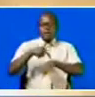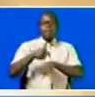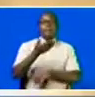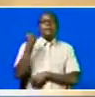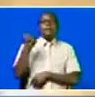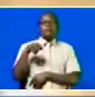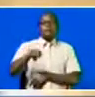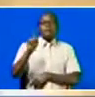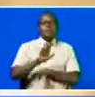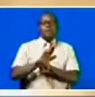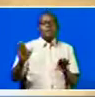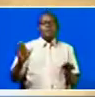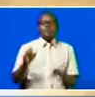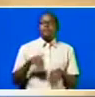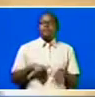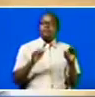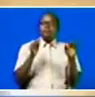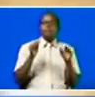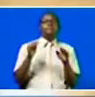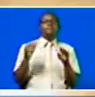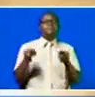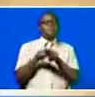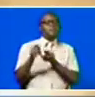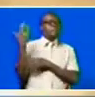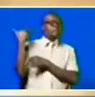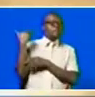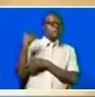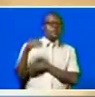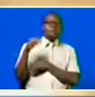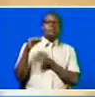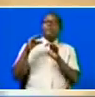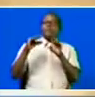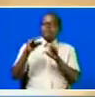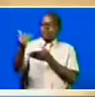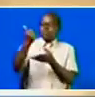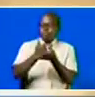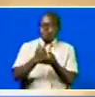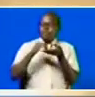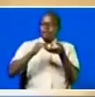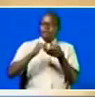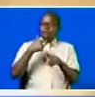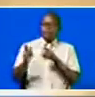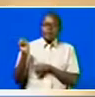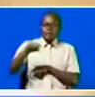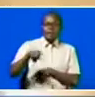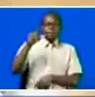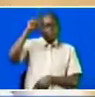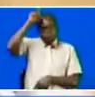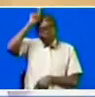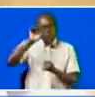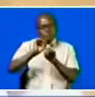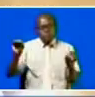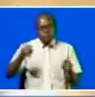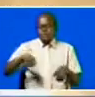yeye, isiwe tu ni ile mila na desturi ya miaka ya nyuma. Makoches wanakuwa appointed na federation lakini hawatembelei kule mashinani,